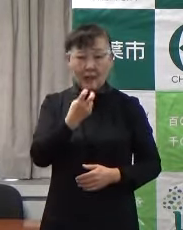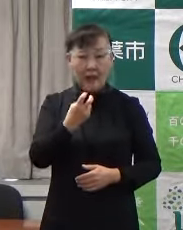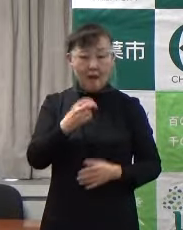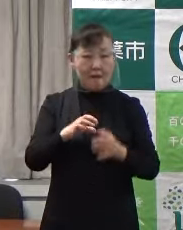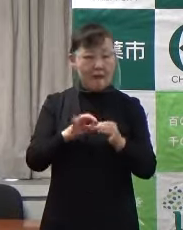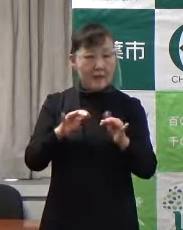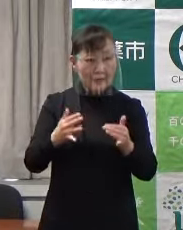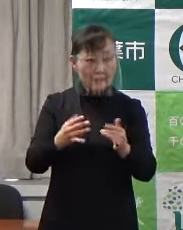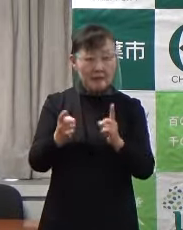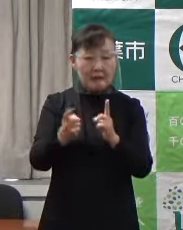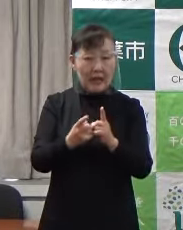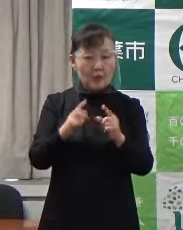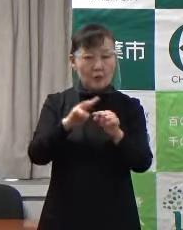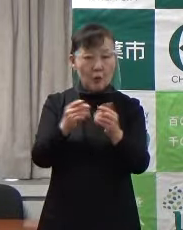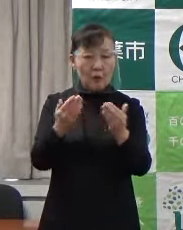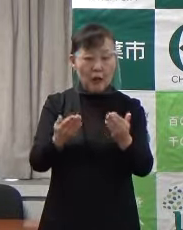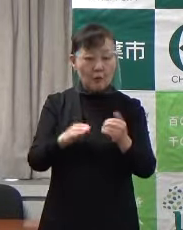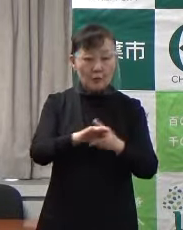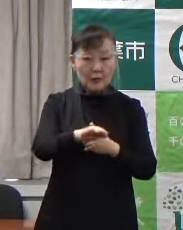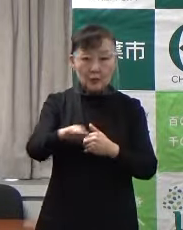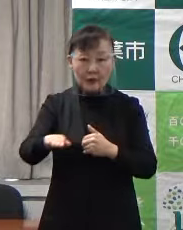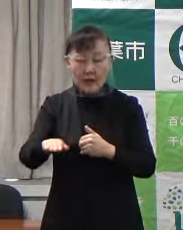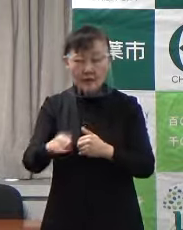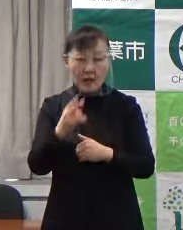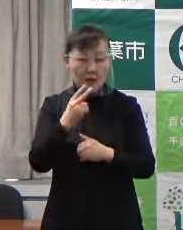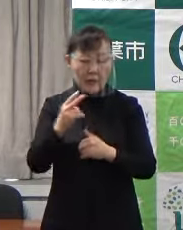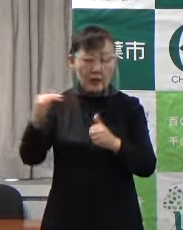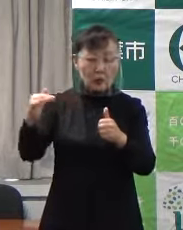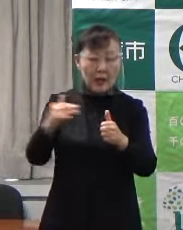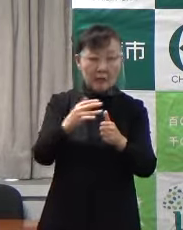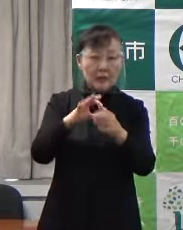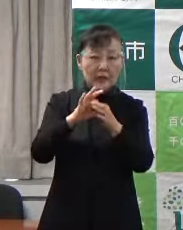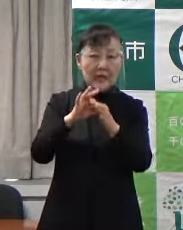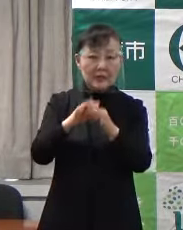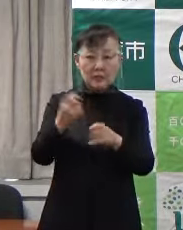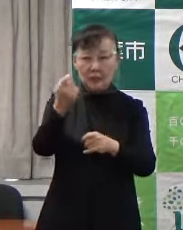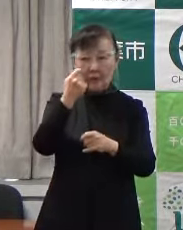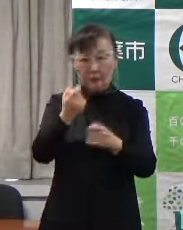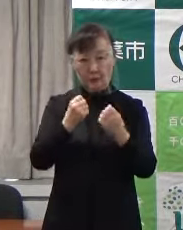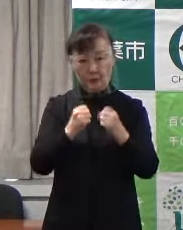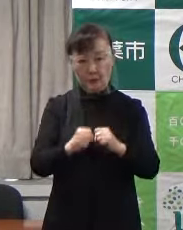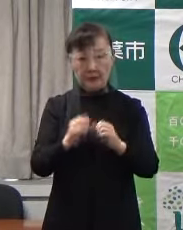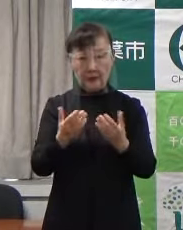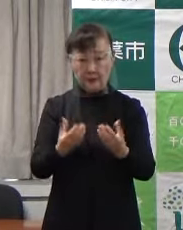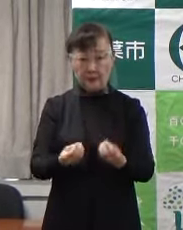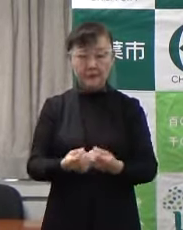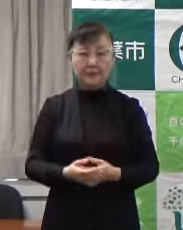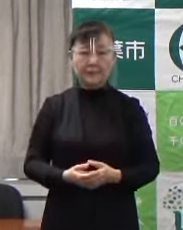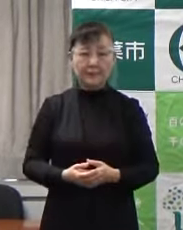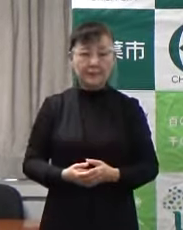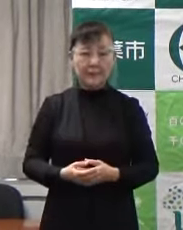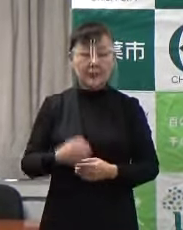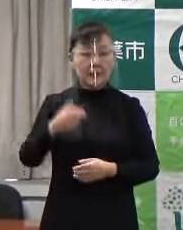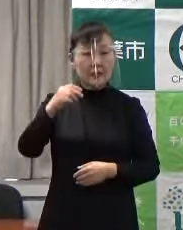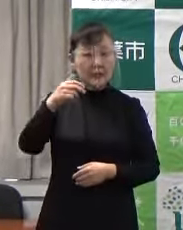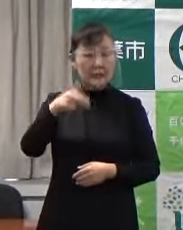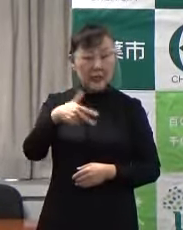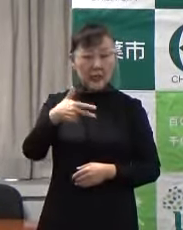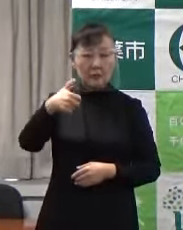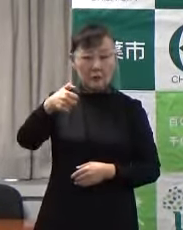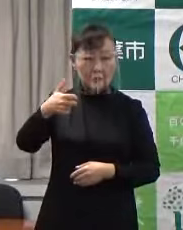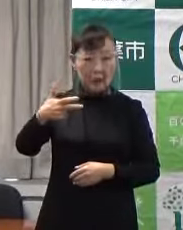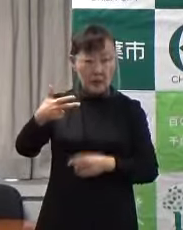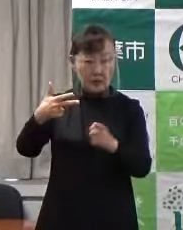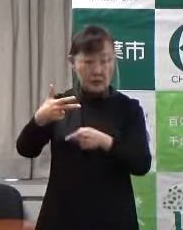ず、対象小学校の児童に対してタバコの煙に関する学習を行いました。最終的に757人